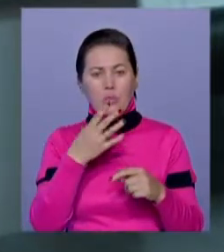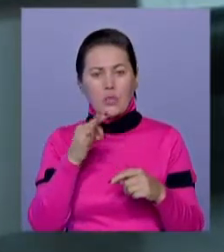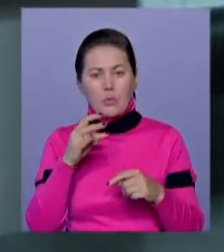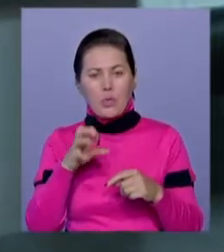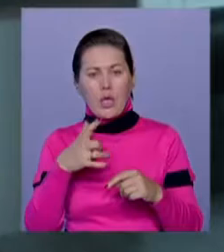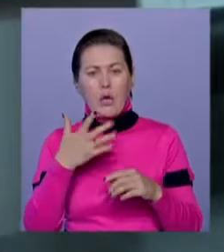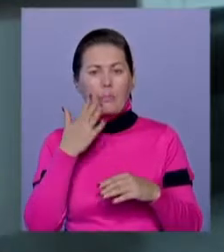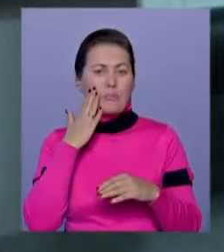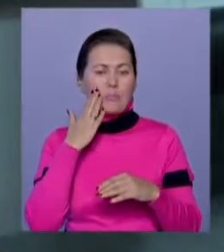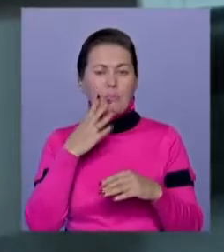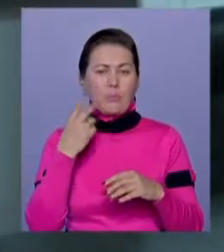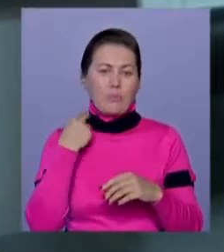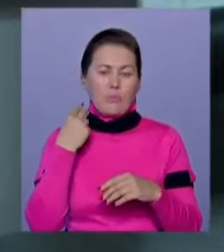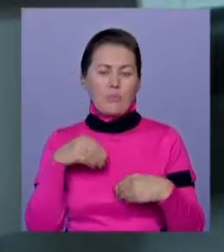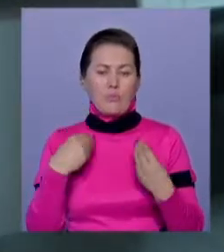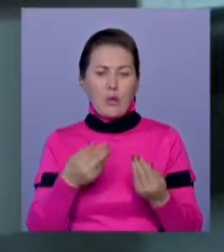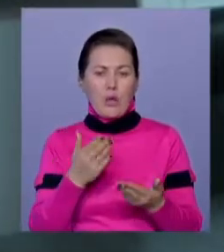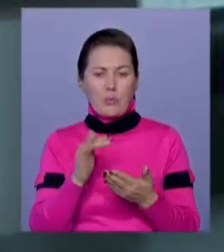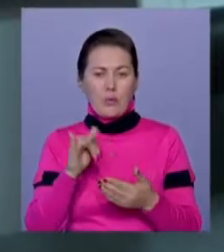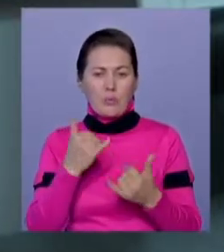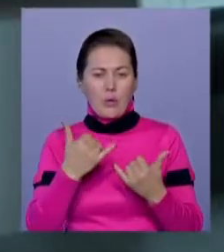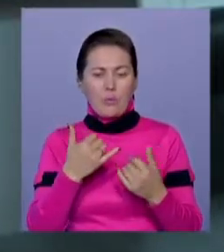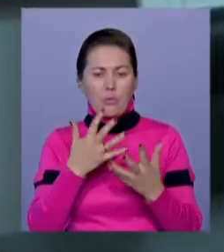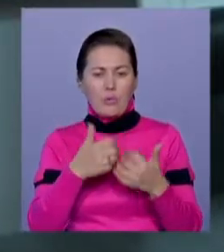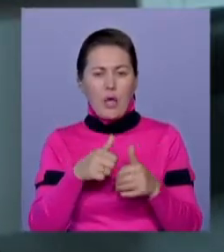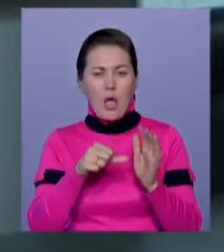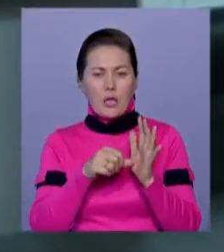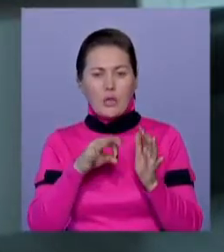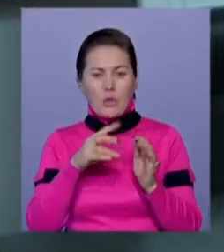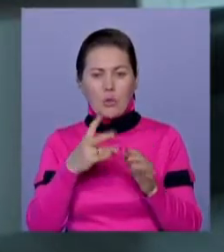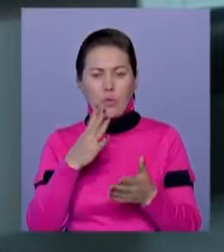теңге көлемінде қарыз берілген еді. Ал биыл бұл сан 6